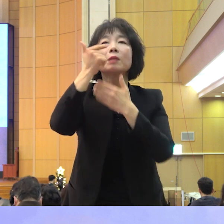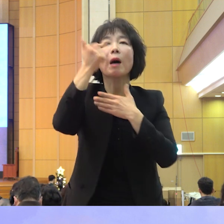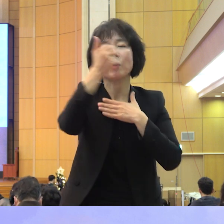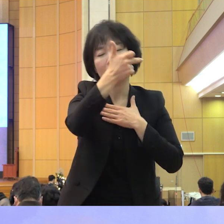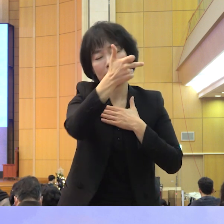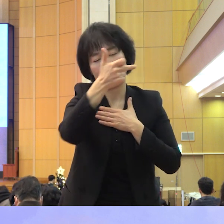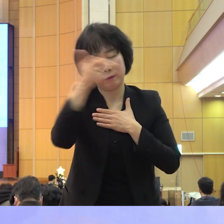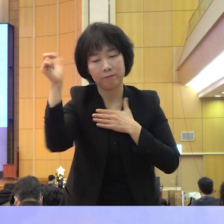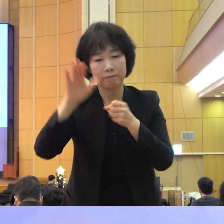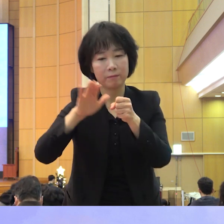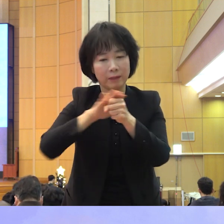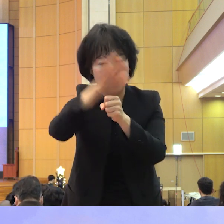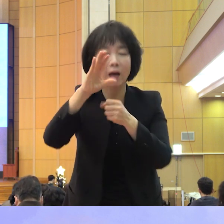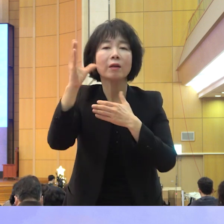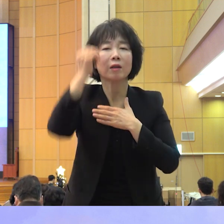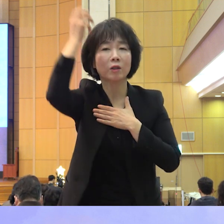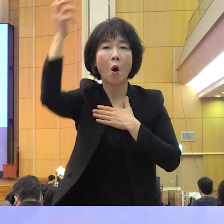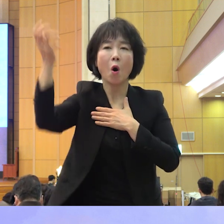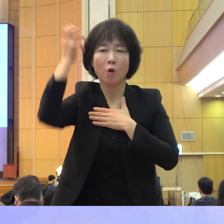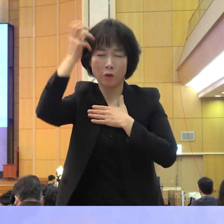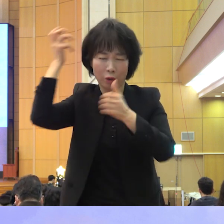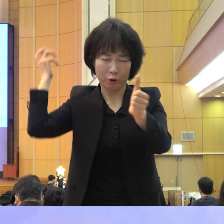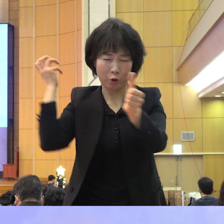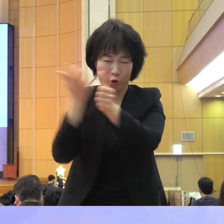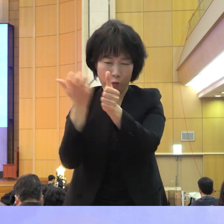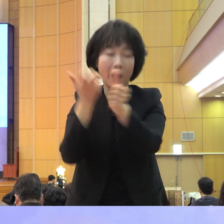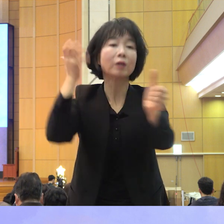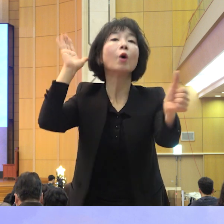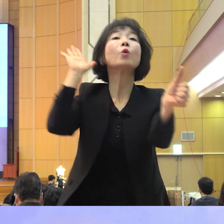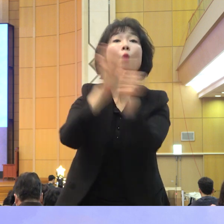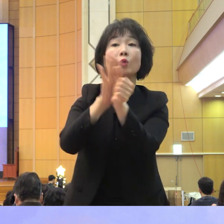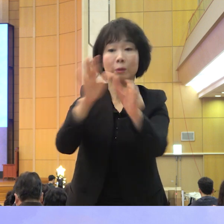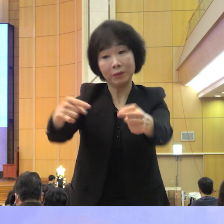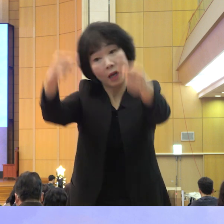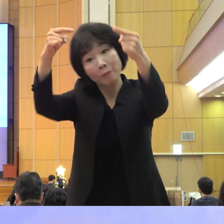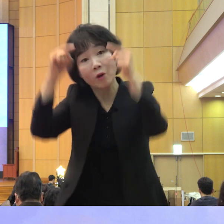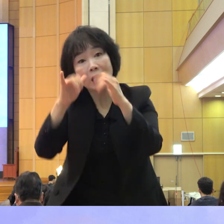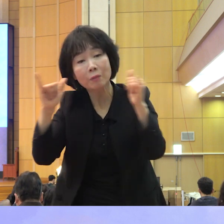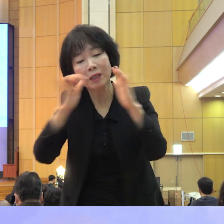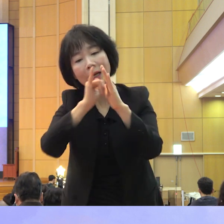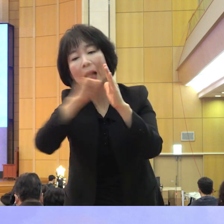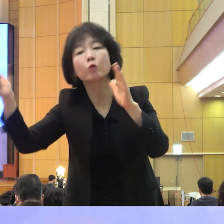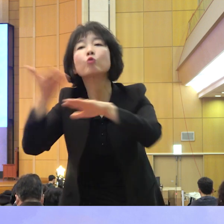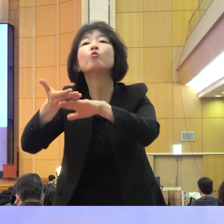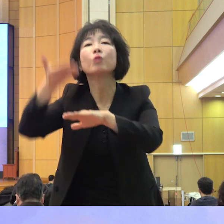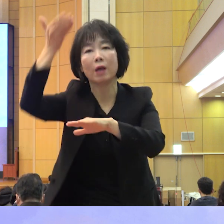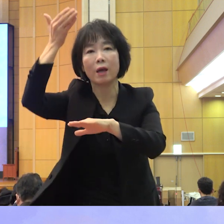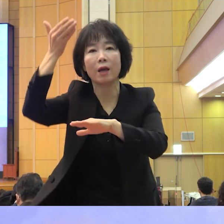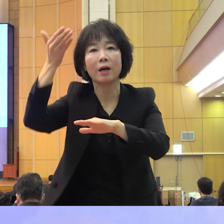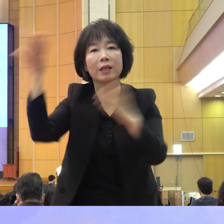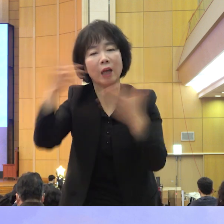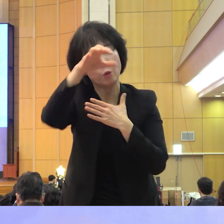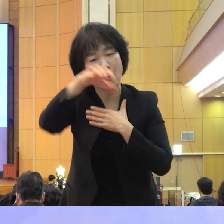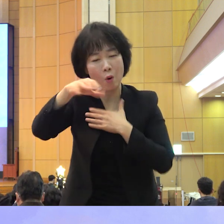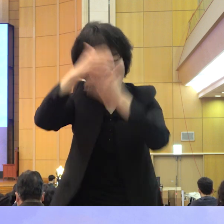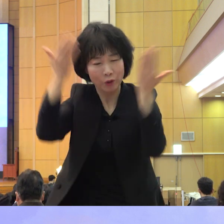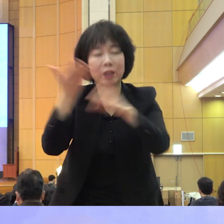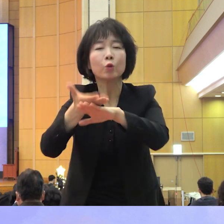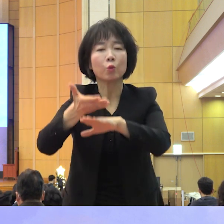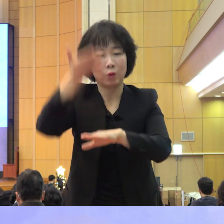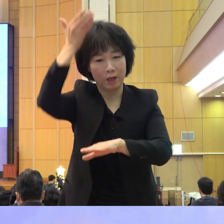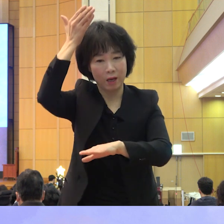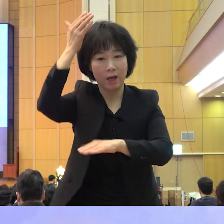크신 사랑과 성령의 충만과 능력과 도우심이 오늘 이 자리에 나오신 모든 분들과 가정의회와 사업장의회와